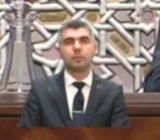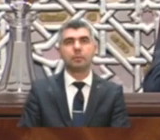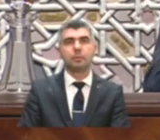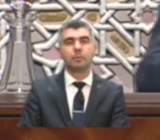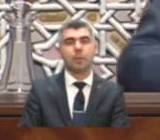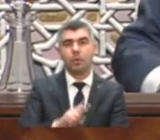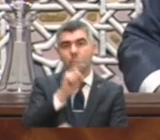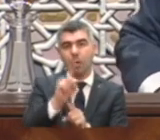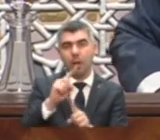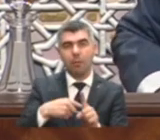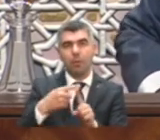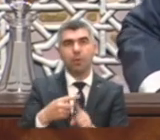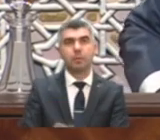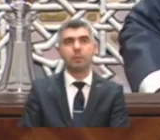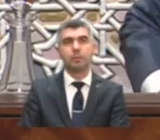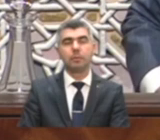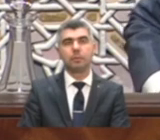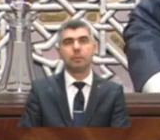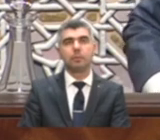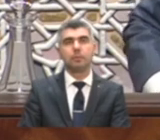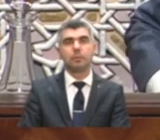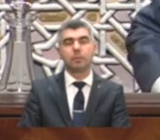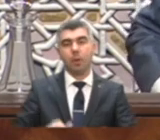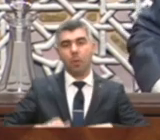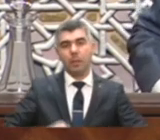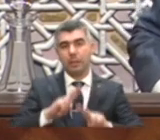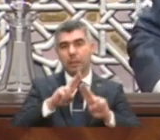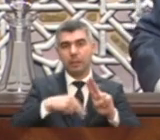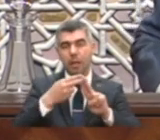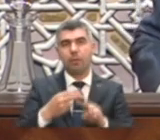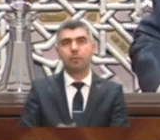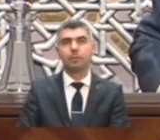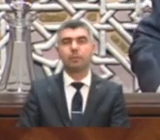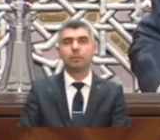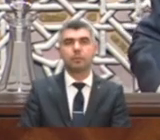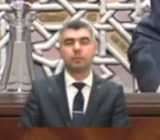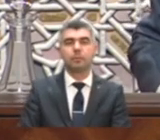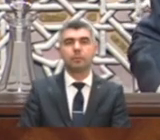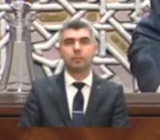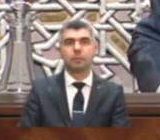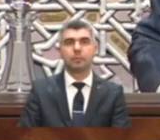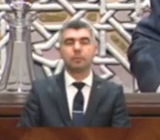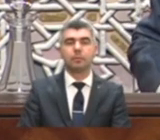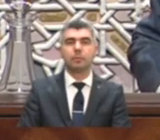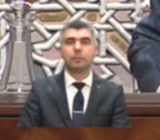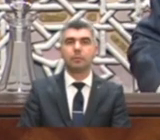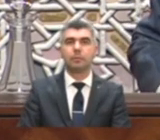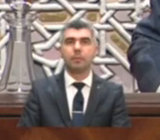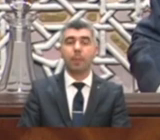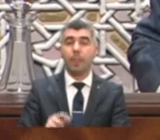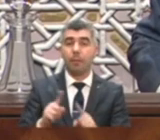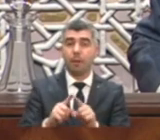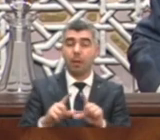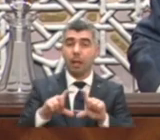هل من تعقيب اضافي اخر؟ سيد الوزير تفضلوا لرد على التعقيبات. بسرعه شكرا. التذاكر ما بين